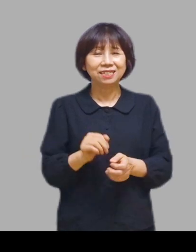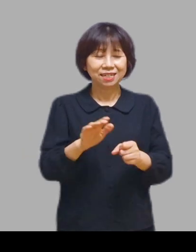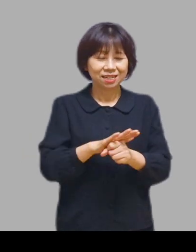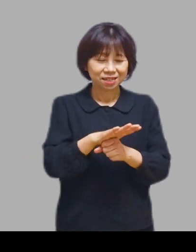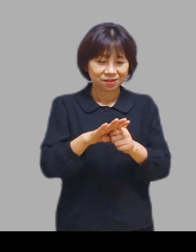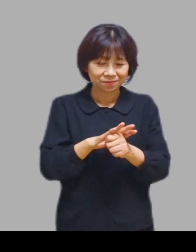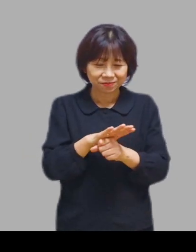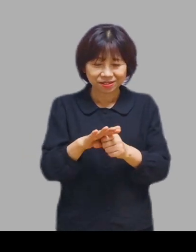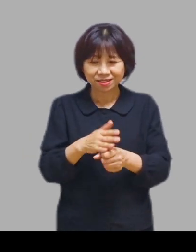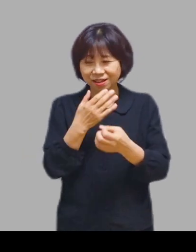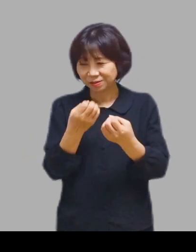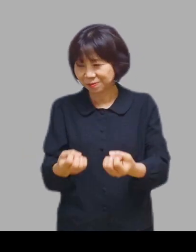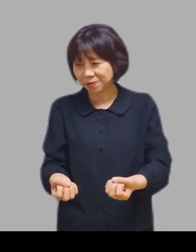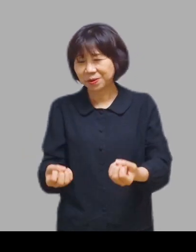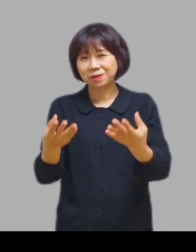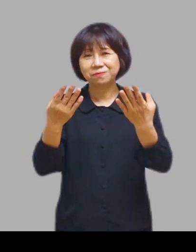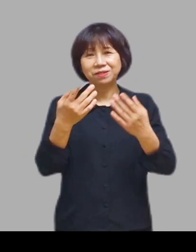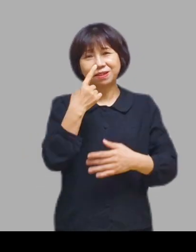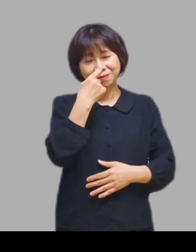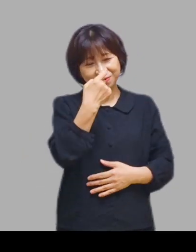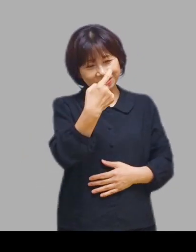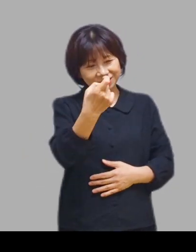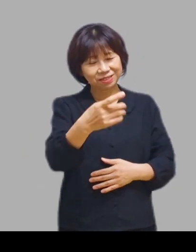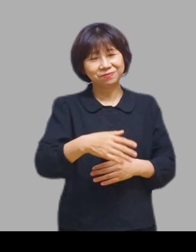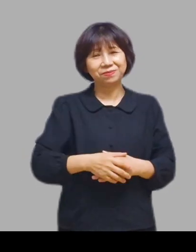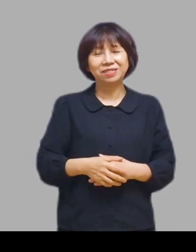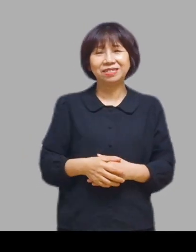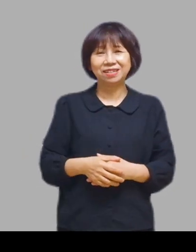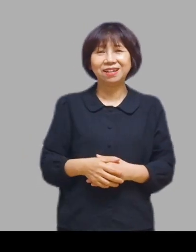사랑합니다. 축복합니다. 너무 멋있습니다.